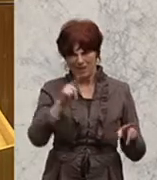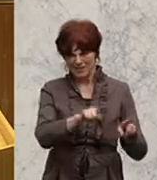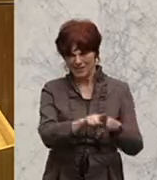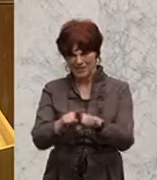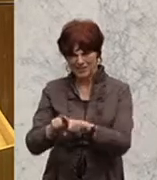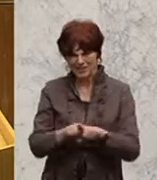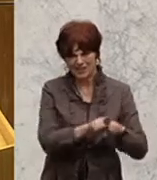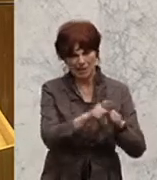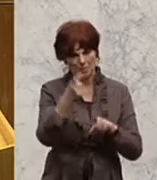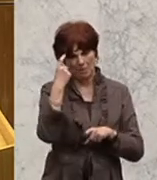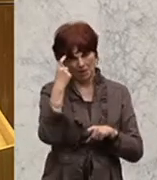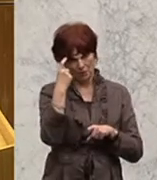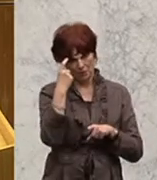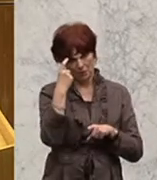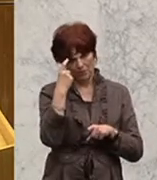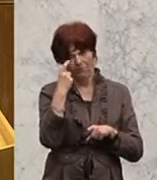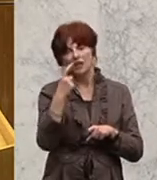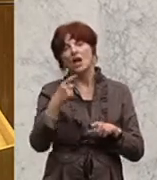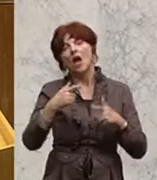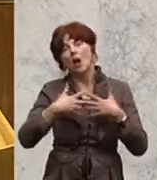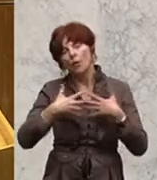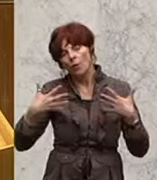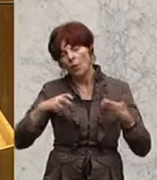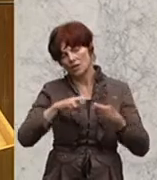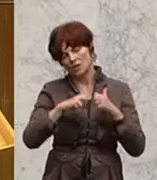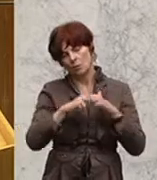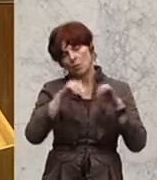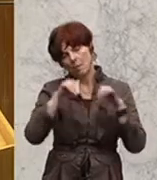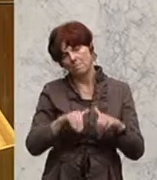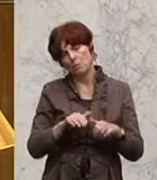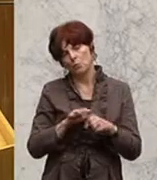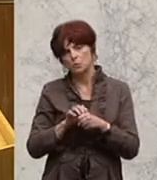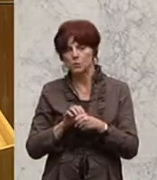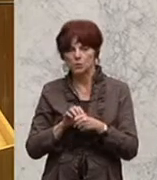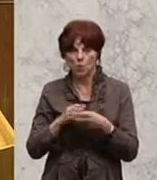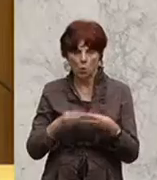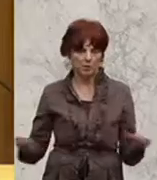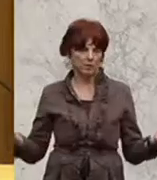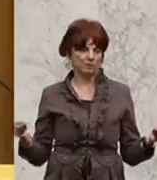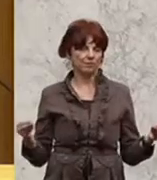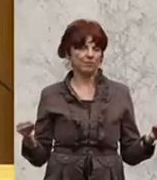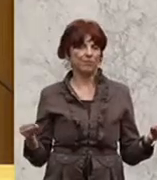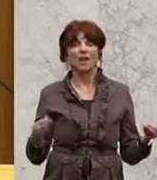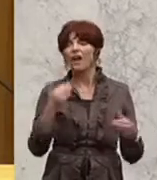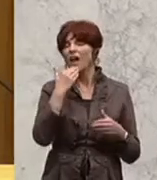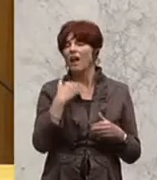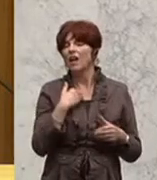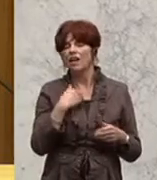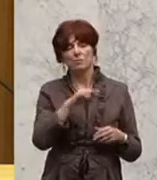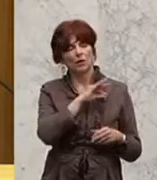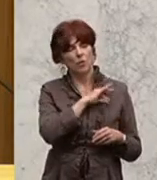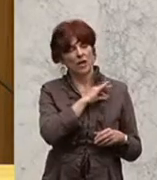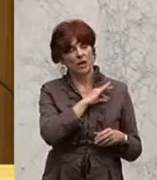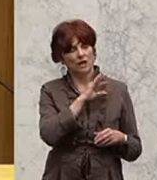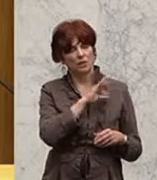wir ein großes Problem gemeinsam zu bewältigen haben. Liebe Kolleginnen, liebe Kollegen, tausende